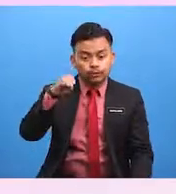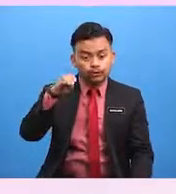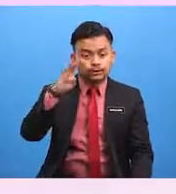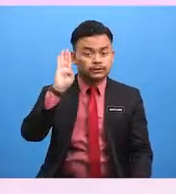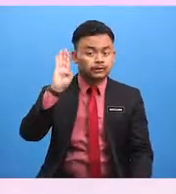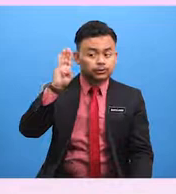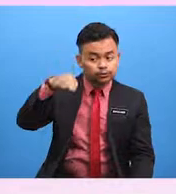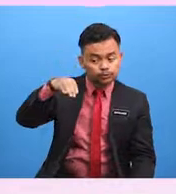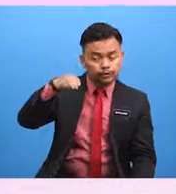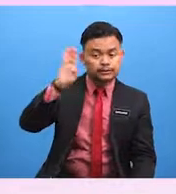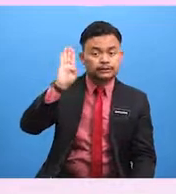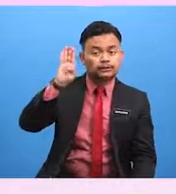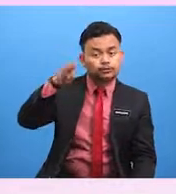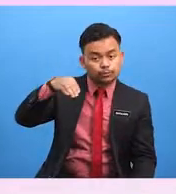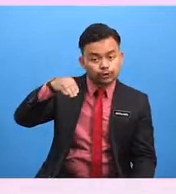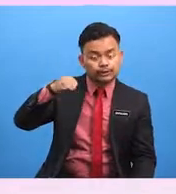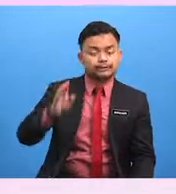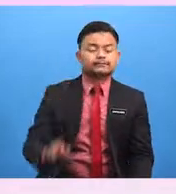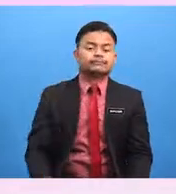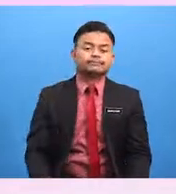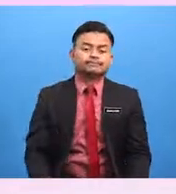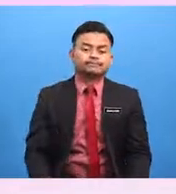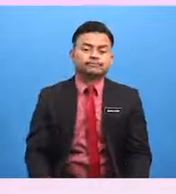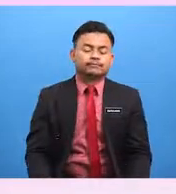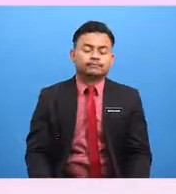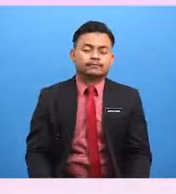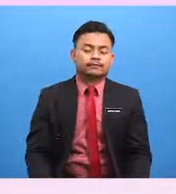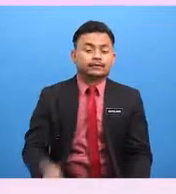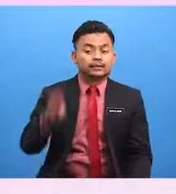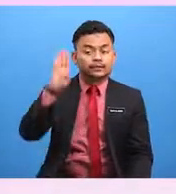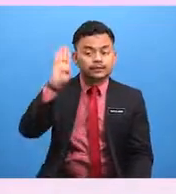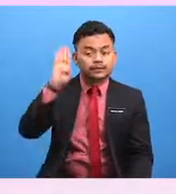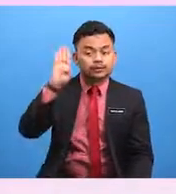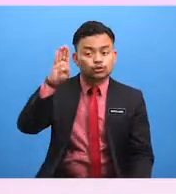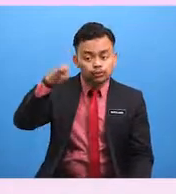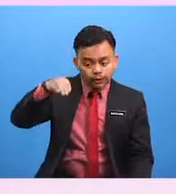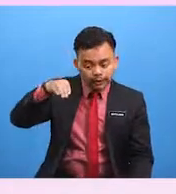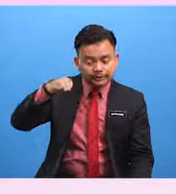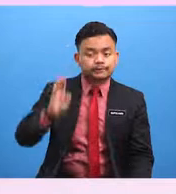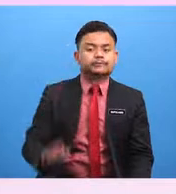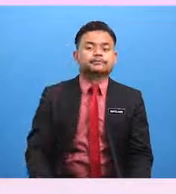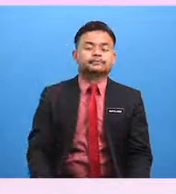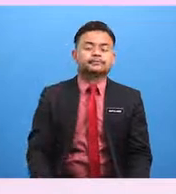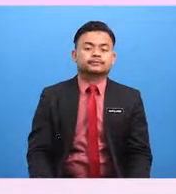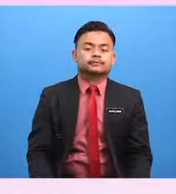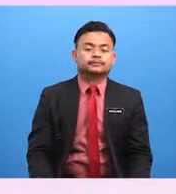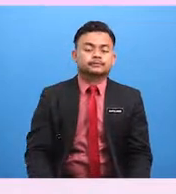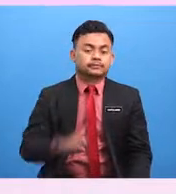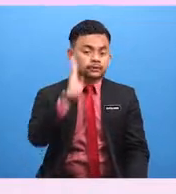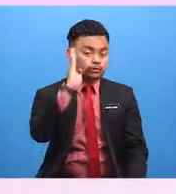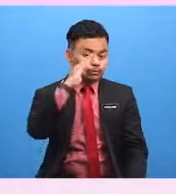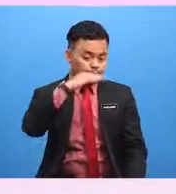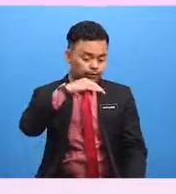saya. Kuboid. Sekali lagi. Kuboid.